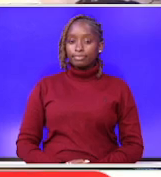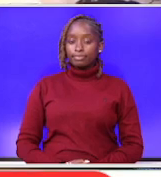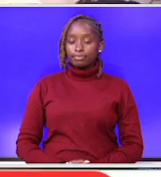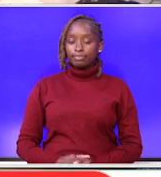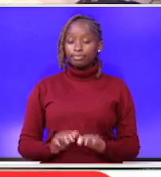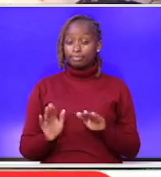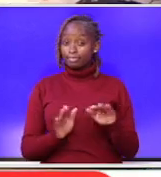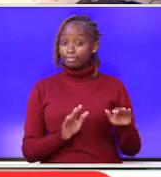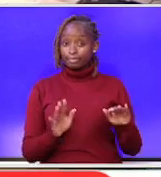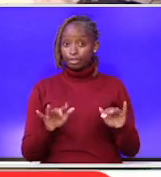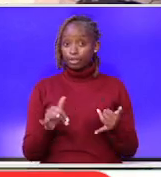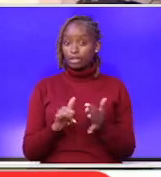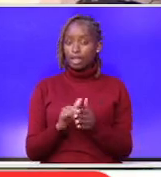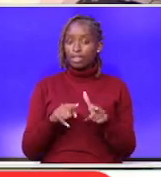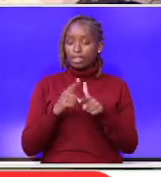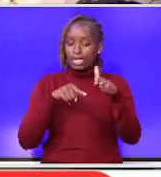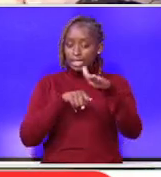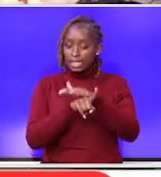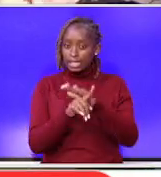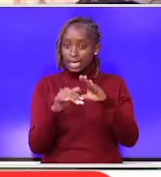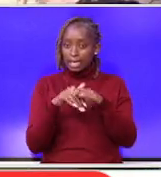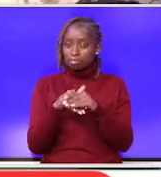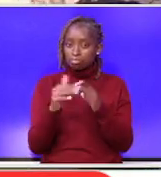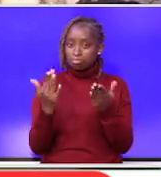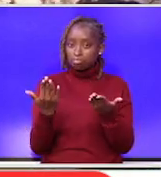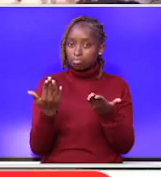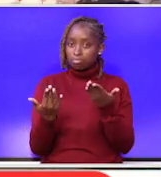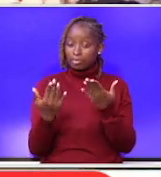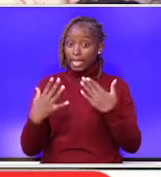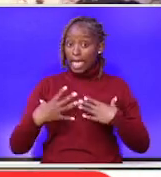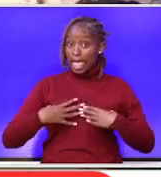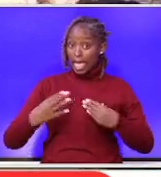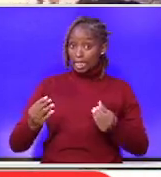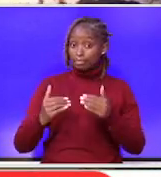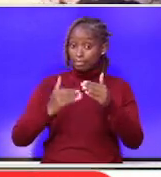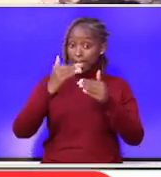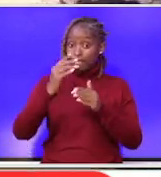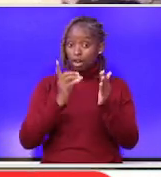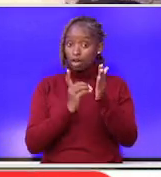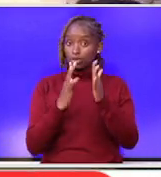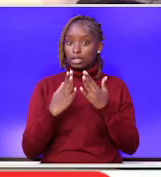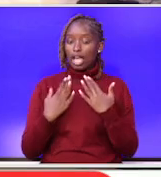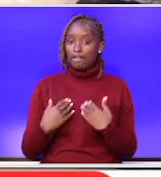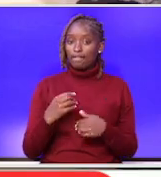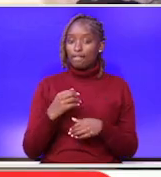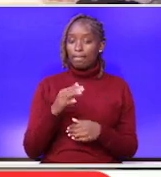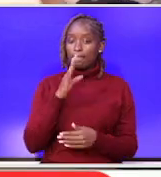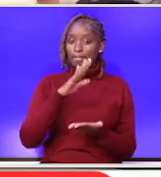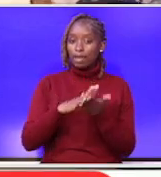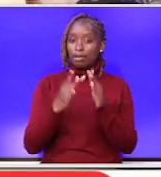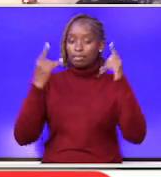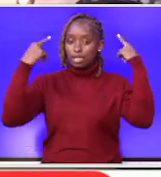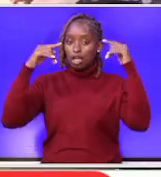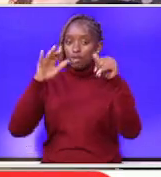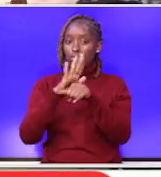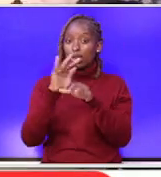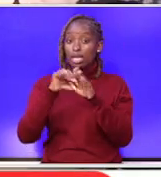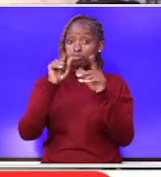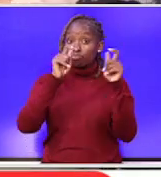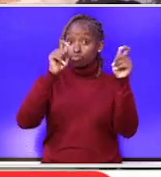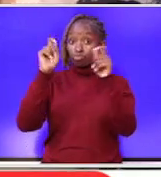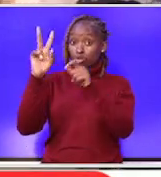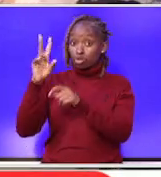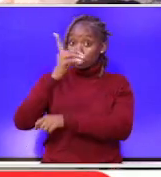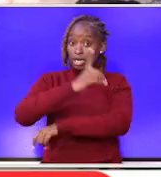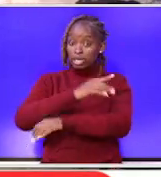Kitana taarifa yake Sheila Chalanga, tunazamia masuala ya afya ambapo baada ya madaktari wahitimu kufanya maandamano ya siku mbili nje ya Wizara ya